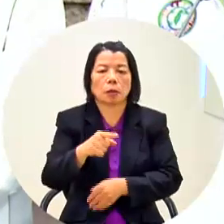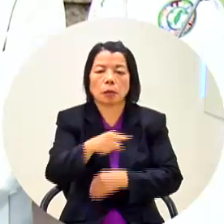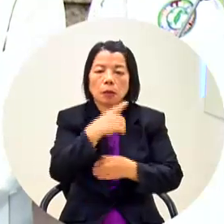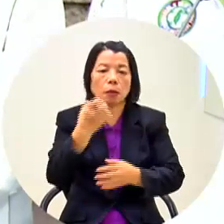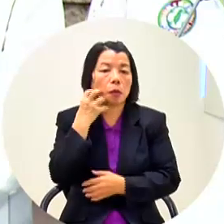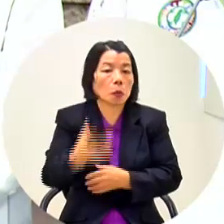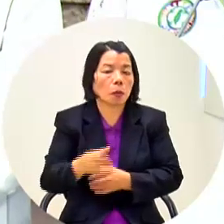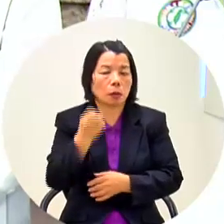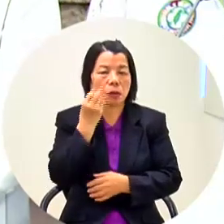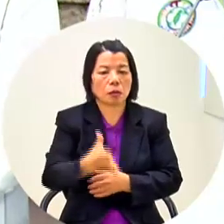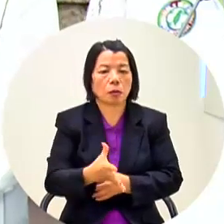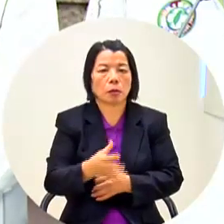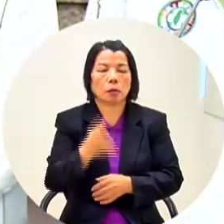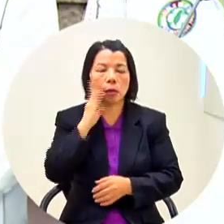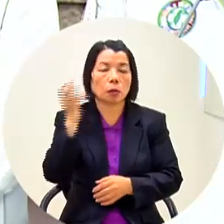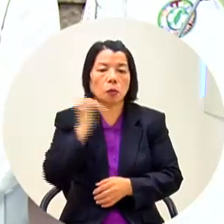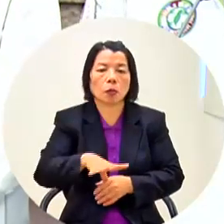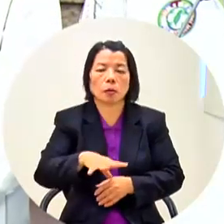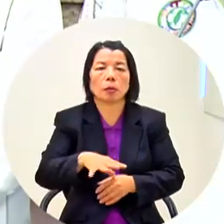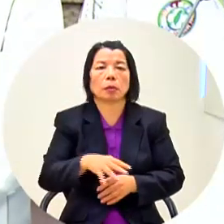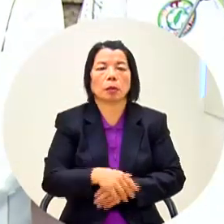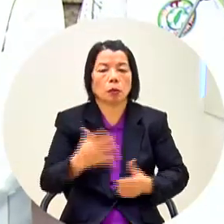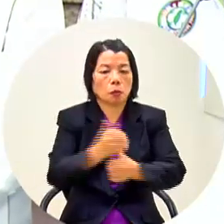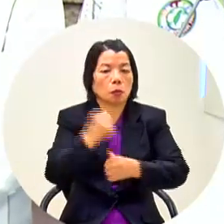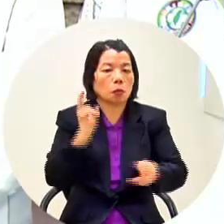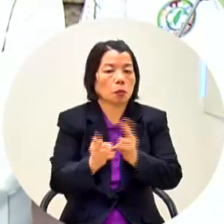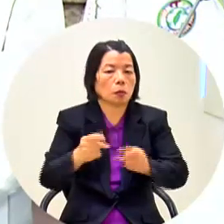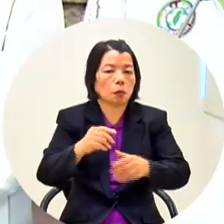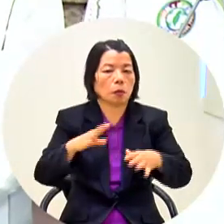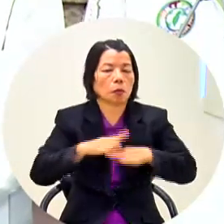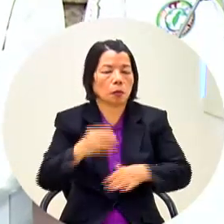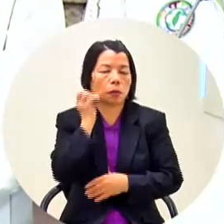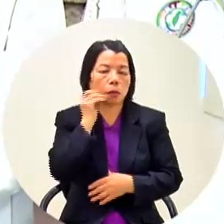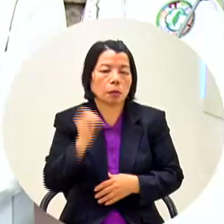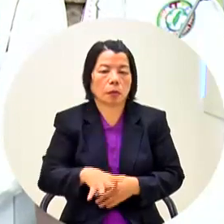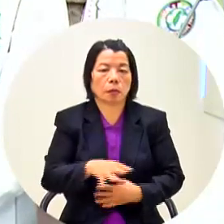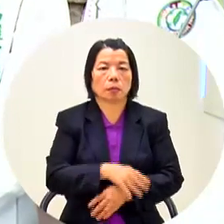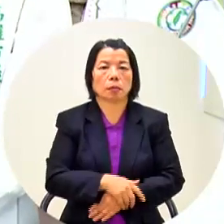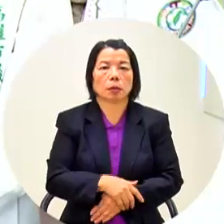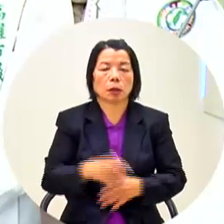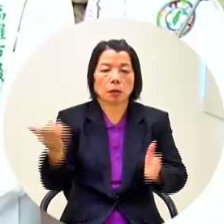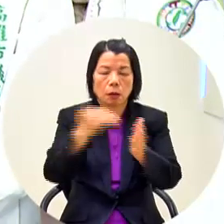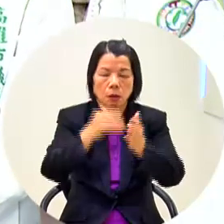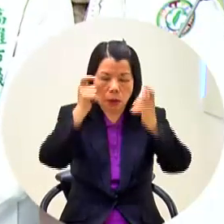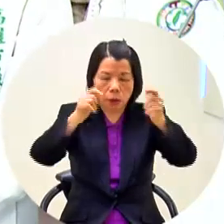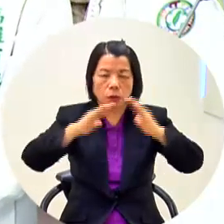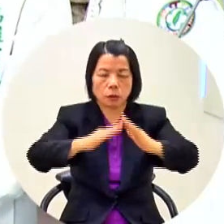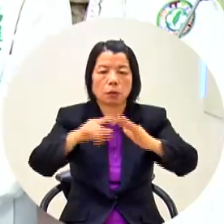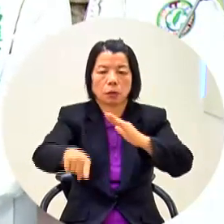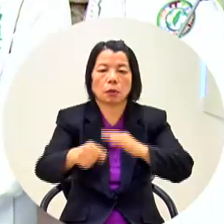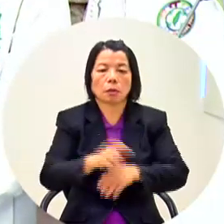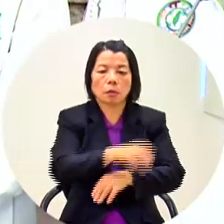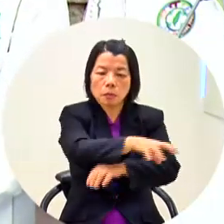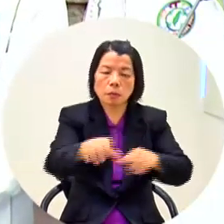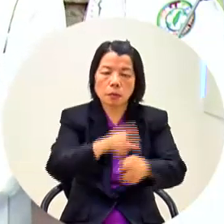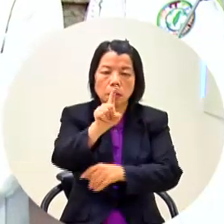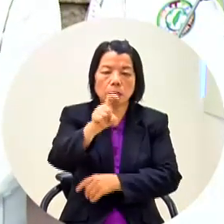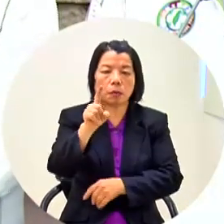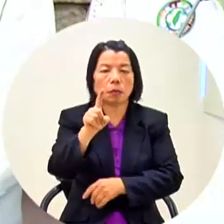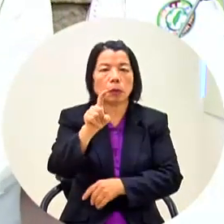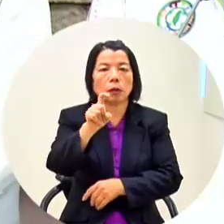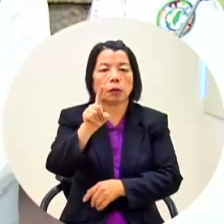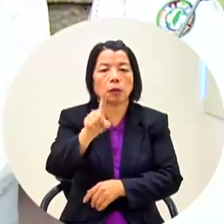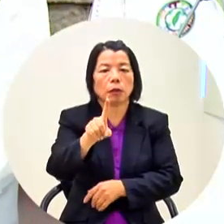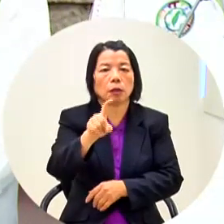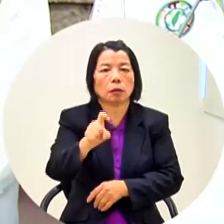官。我告诉你，高雄市目前11间的采检医院，实